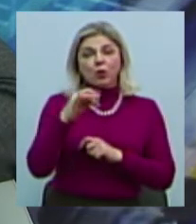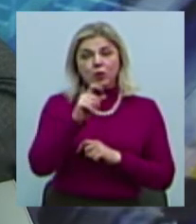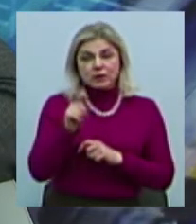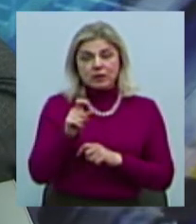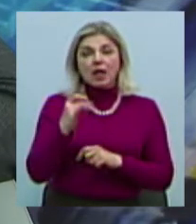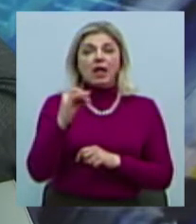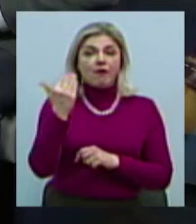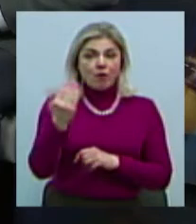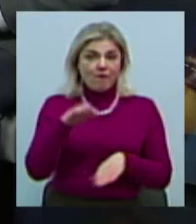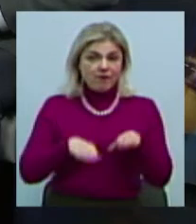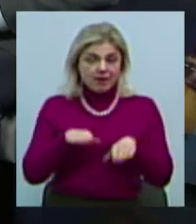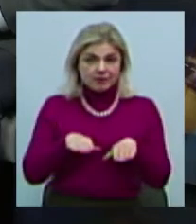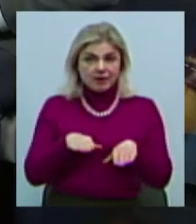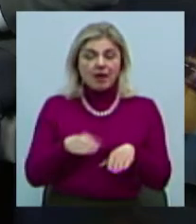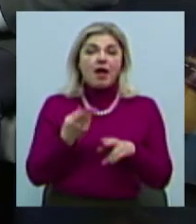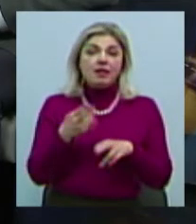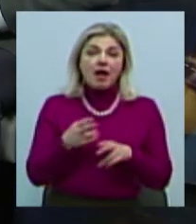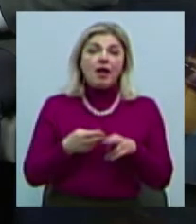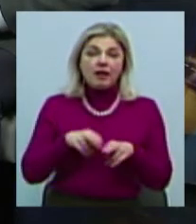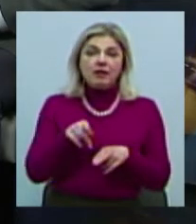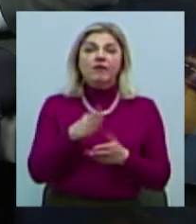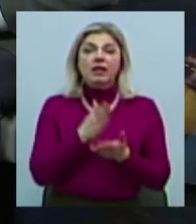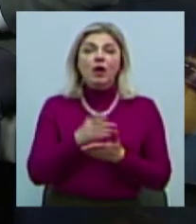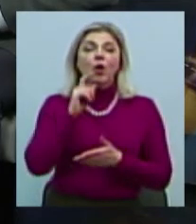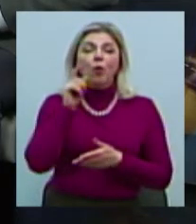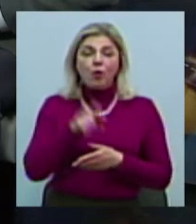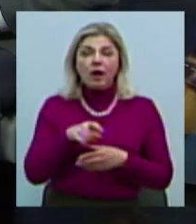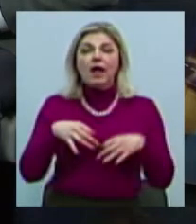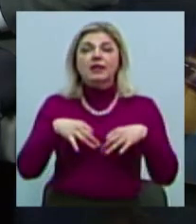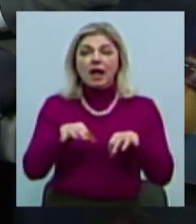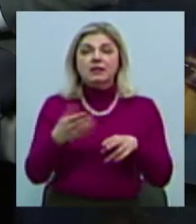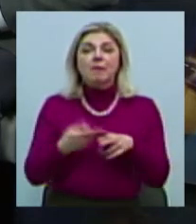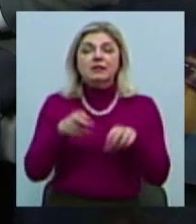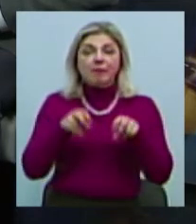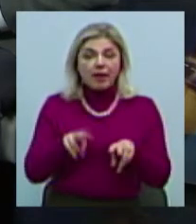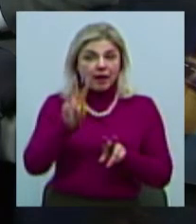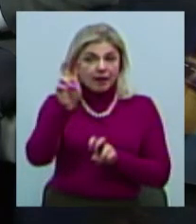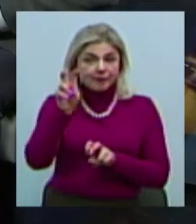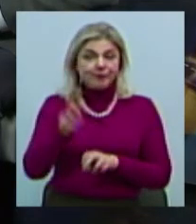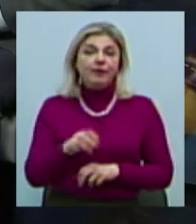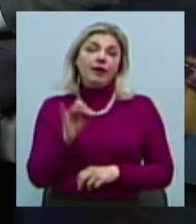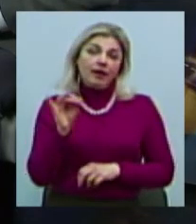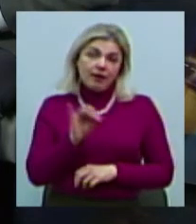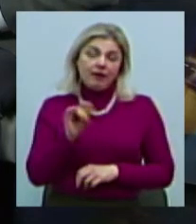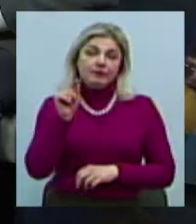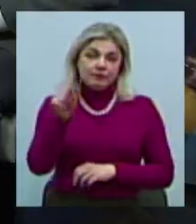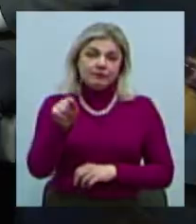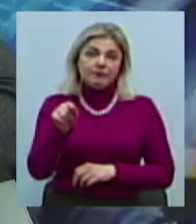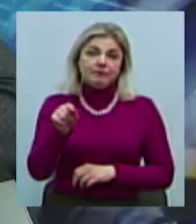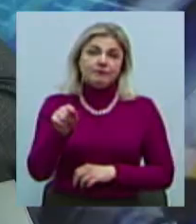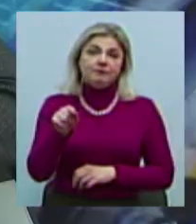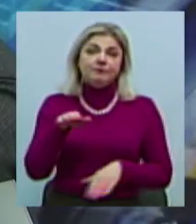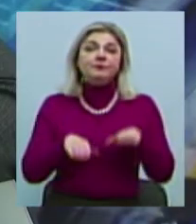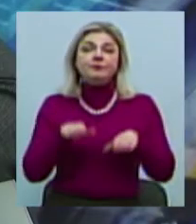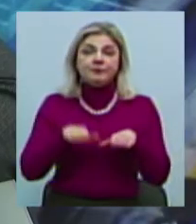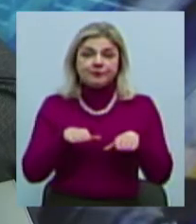вес. Для этого и существует Укртранс-ВСПК, так называемая, которая должна... И габаритного комплекса? Да. Перед въездом в